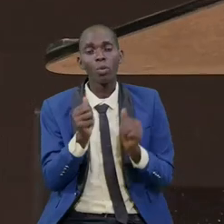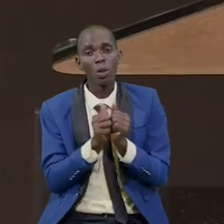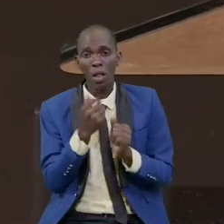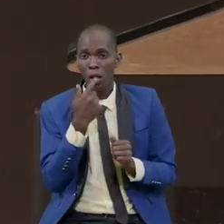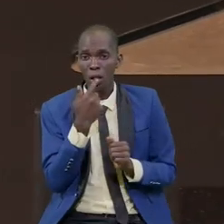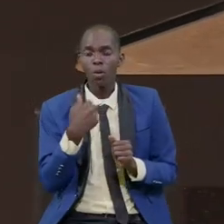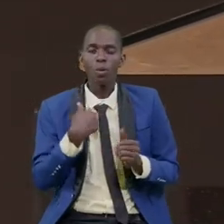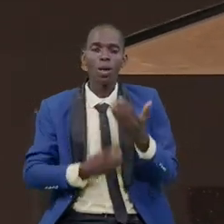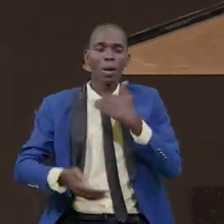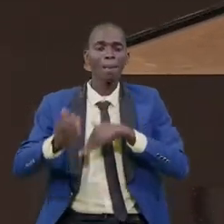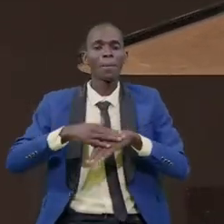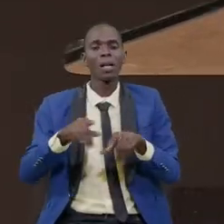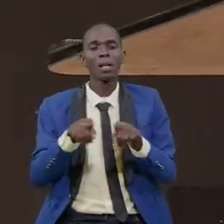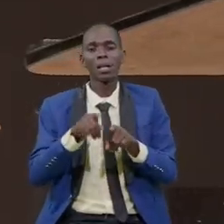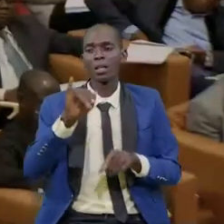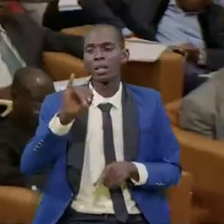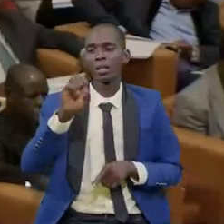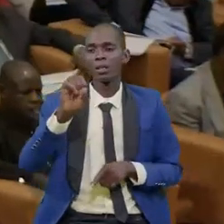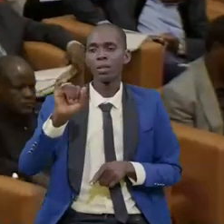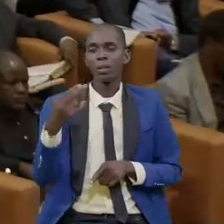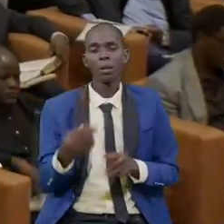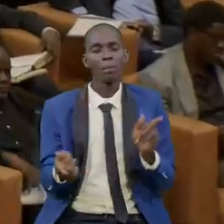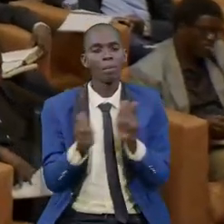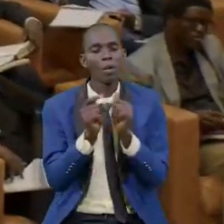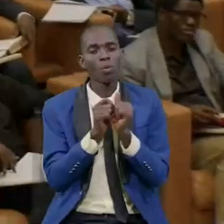revient comme Esaïe est revenu au Seigneur et dit